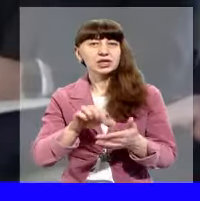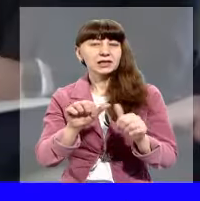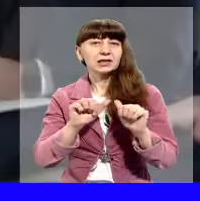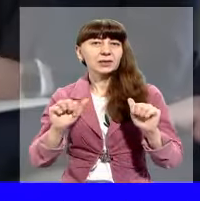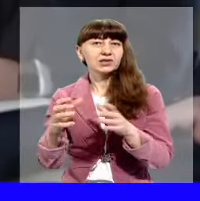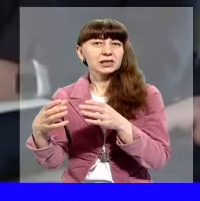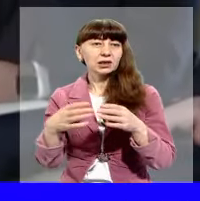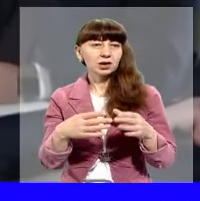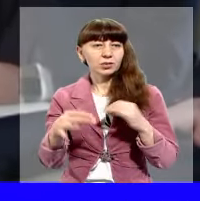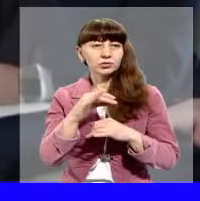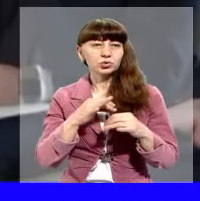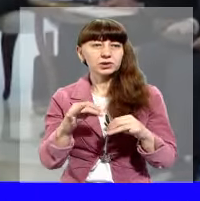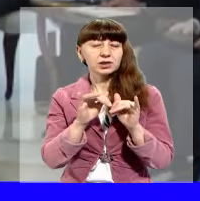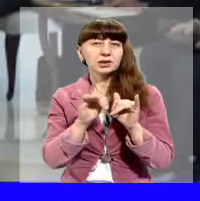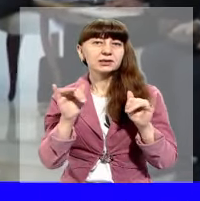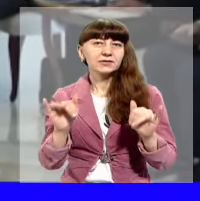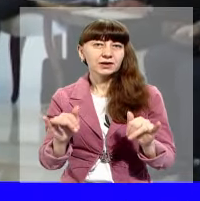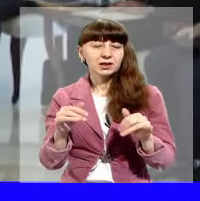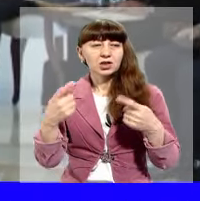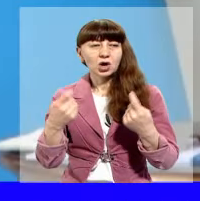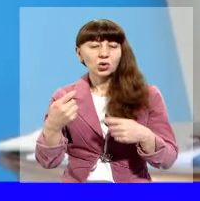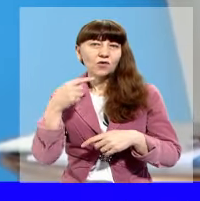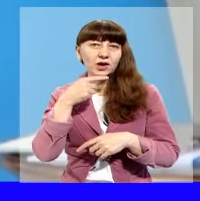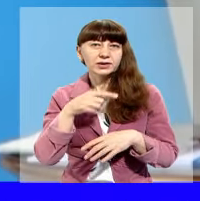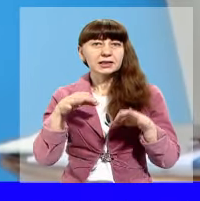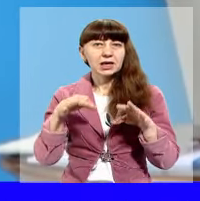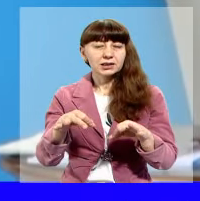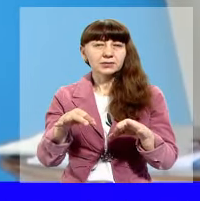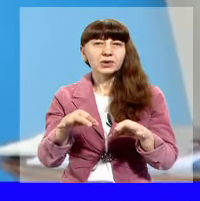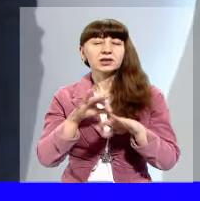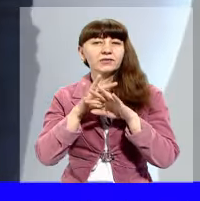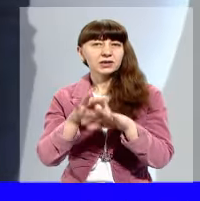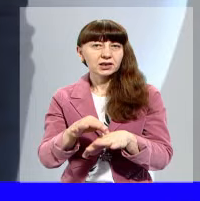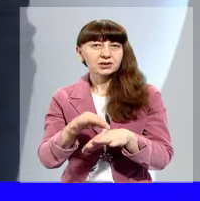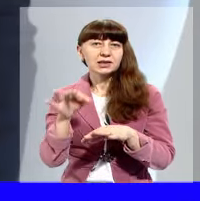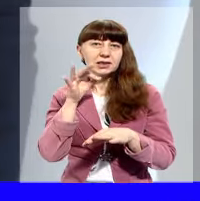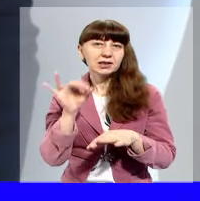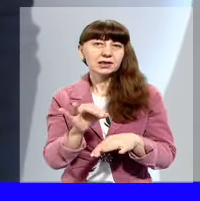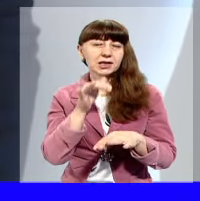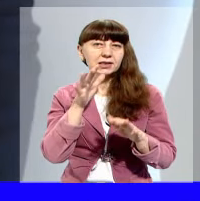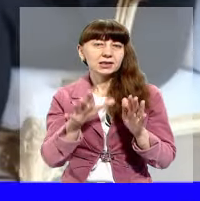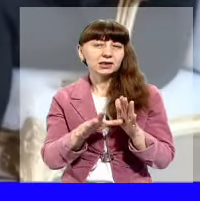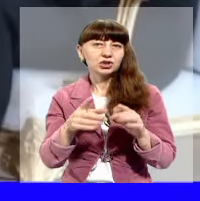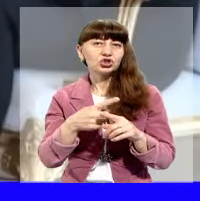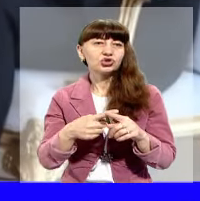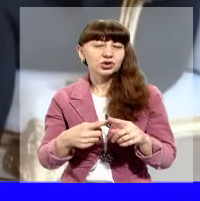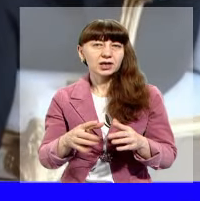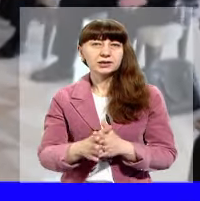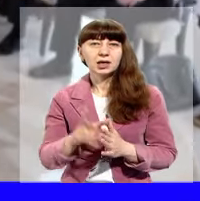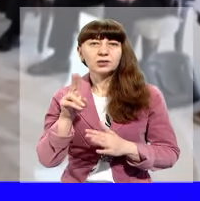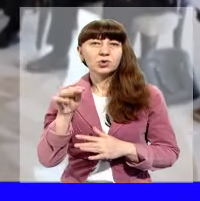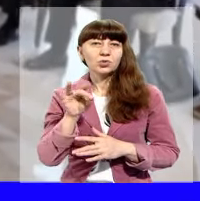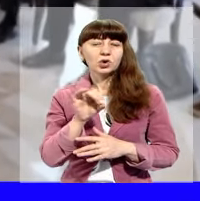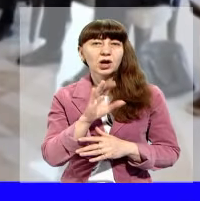сауда-экономикалық, көлік-транзиттік, энергетикалық салаларды арттыру жайын екеуара талқылап алды. Әрі Қасым-Жомарт Тоқаев, Ильхам Алиевті президент